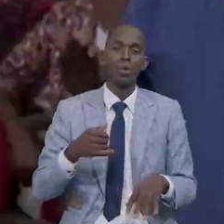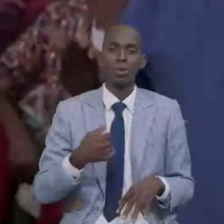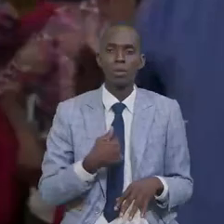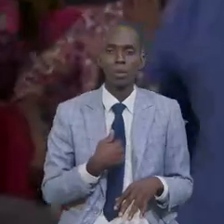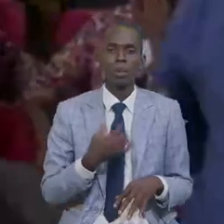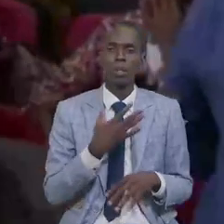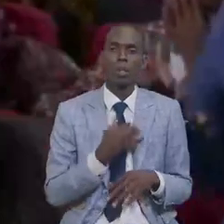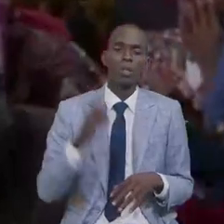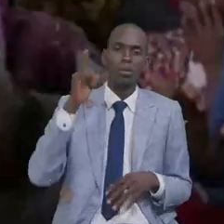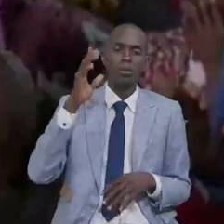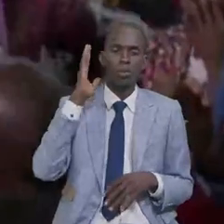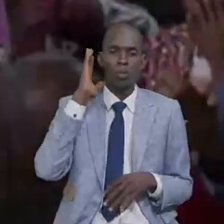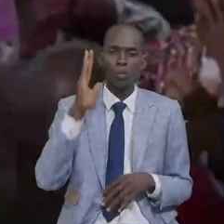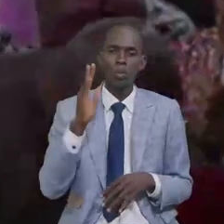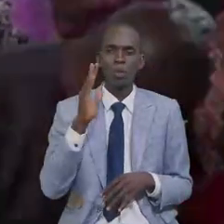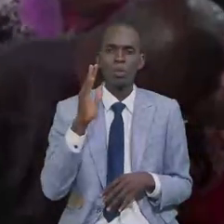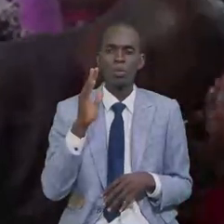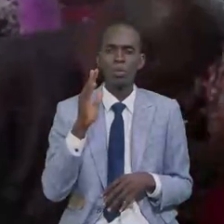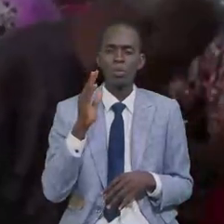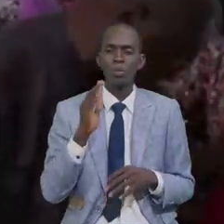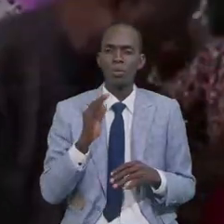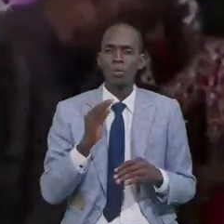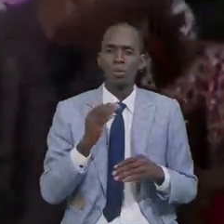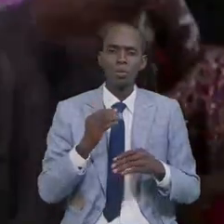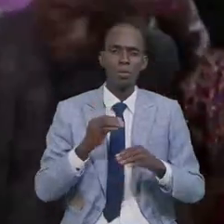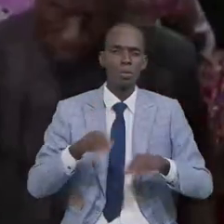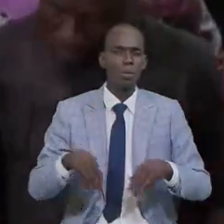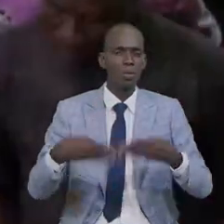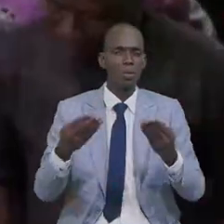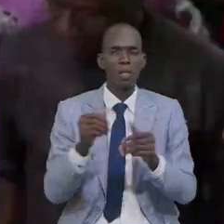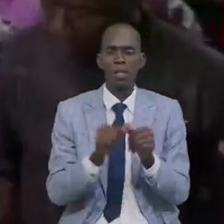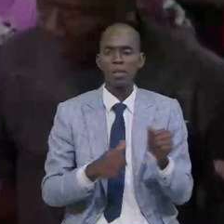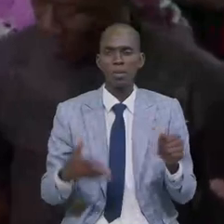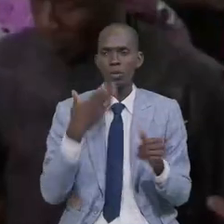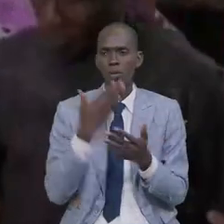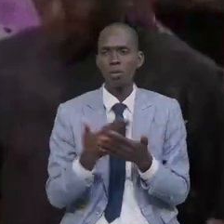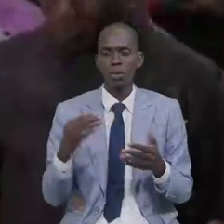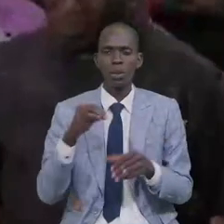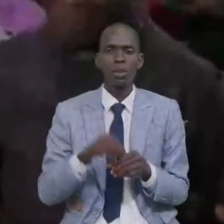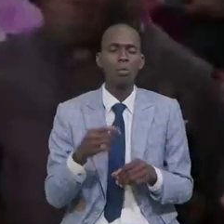appelé et tu accompliras toutes bonnes choses dans moi